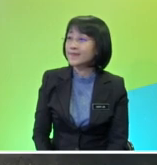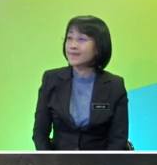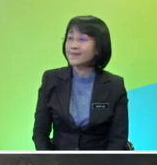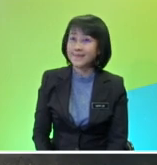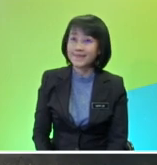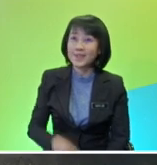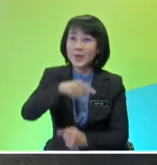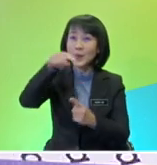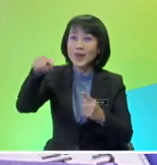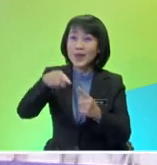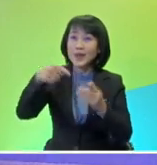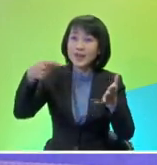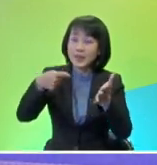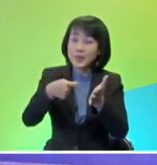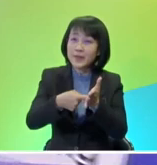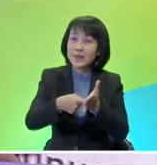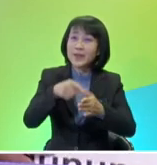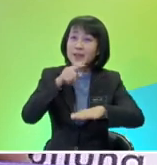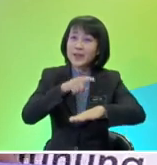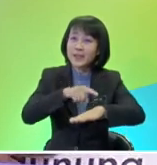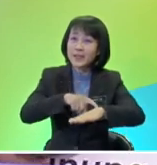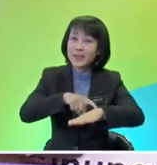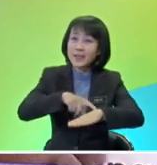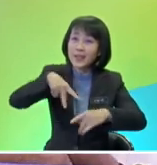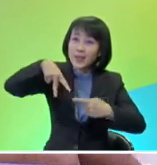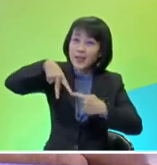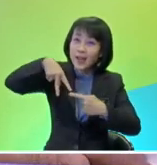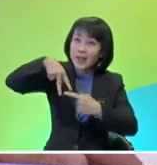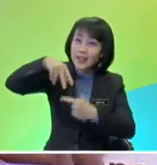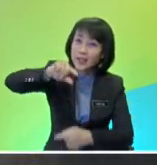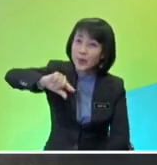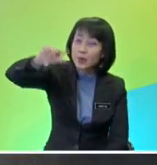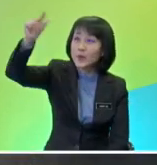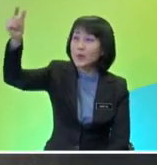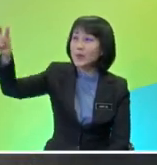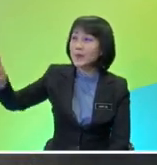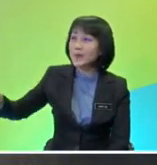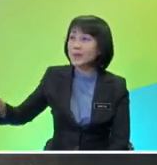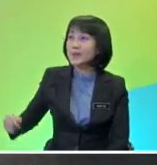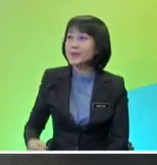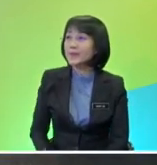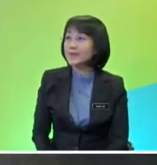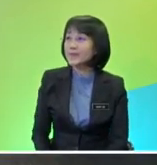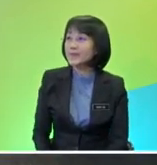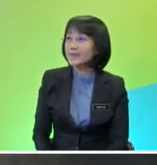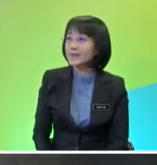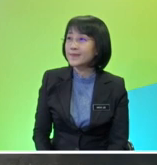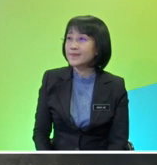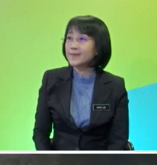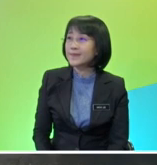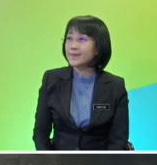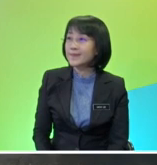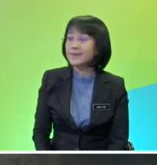Okey, sini cikgu. Ya, betul. Okey, tapi kan cikgu, sebelum kita nak teruskanlah kan, sama ada yang ini, sama ada semasa